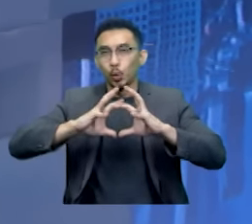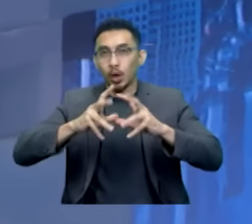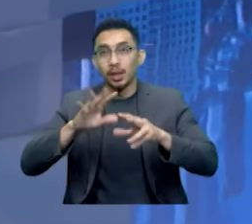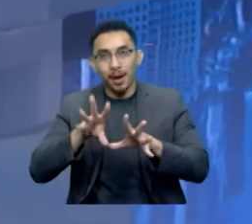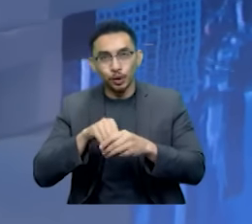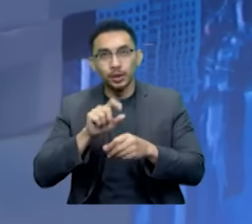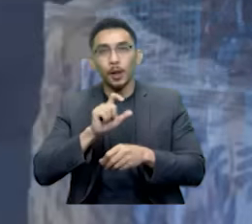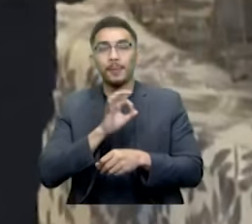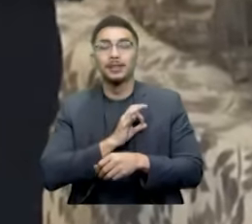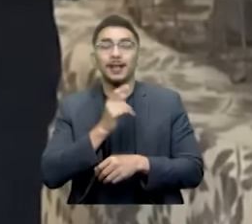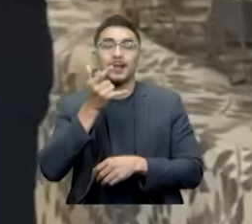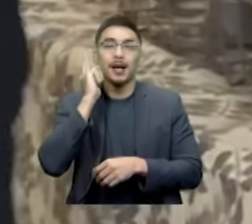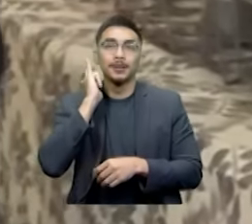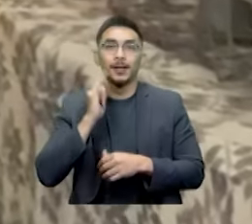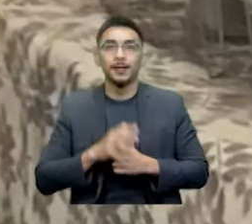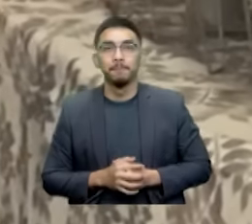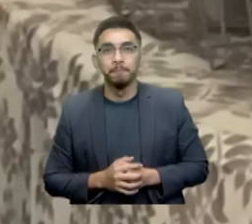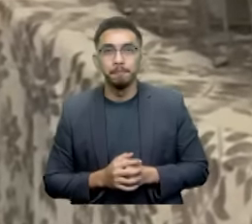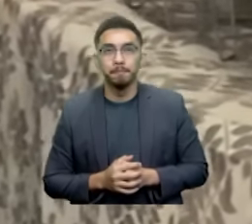Ganjar Pranowo.